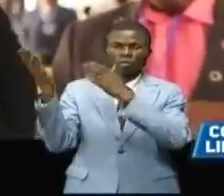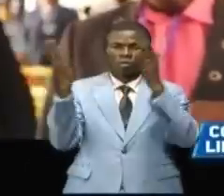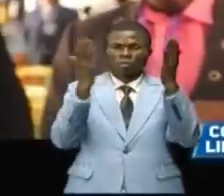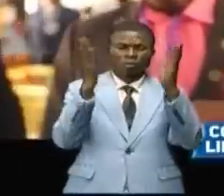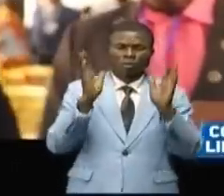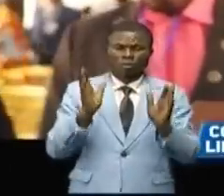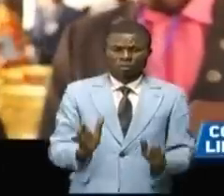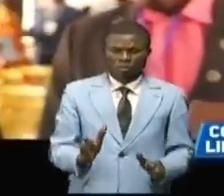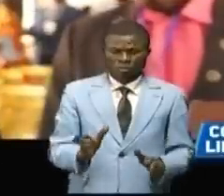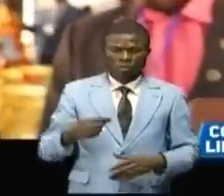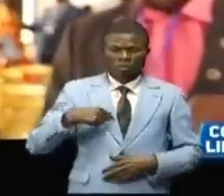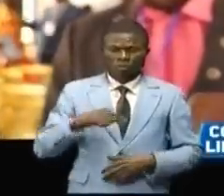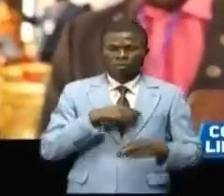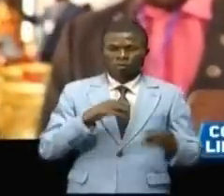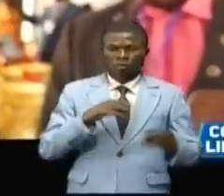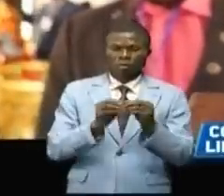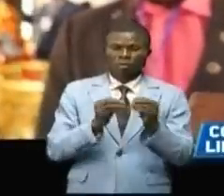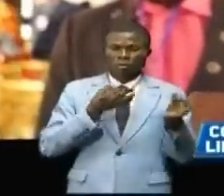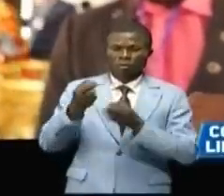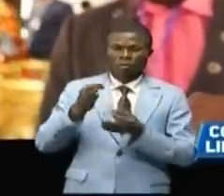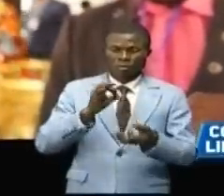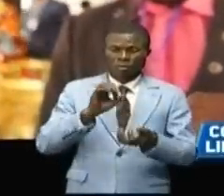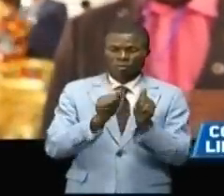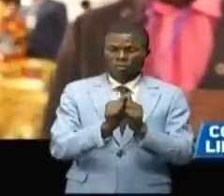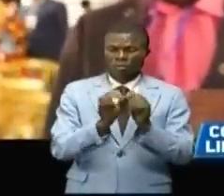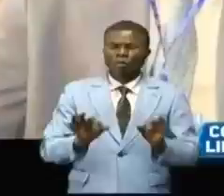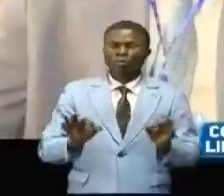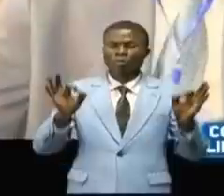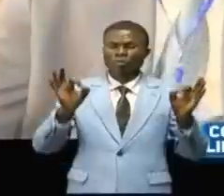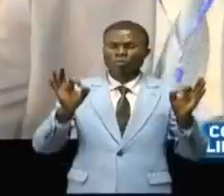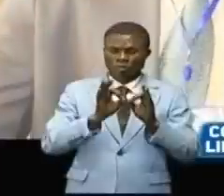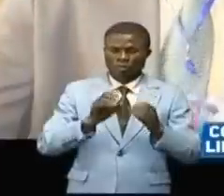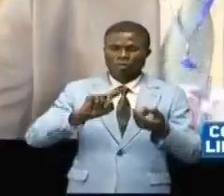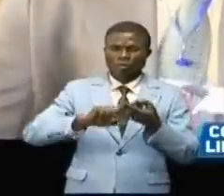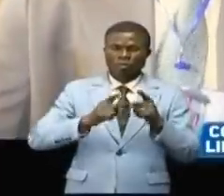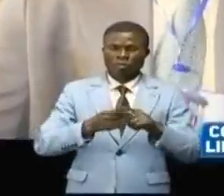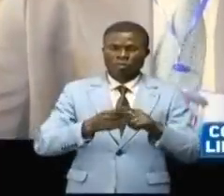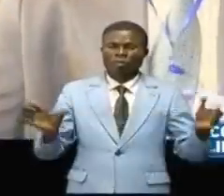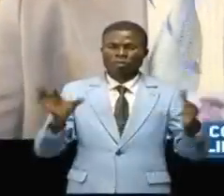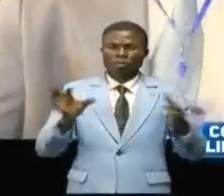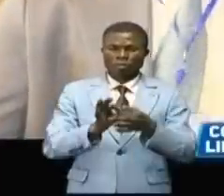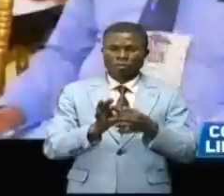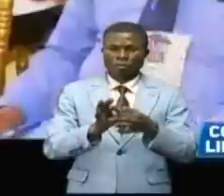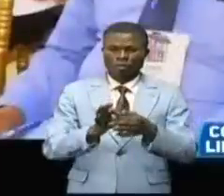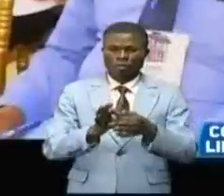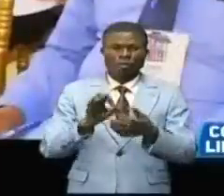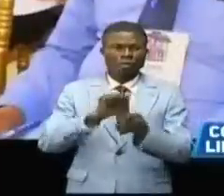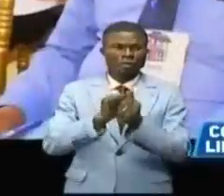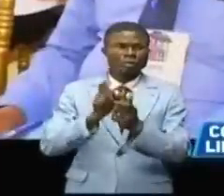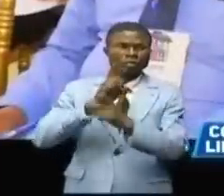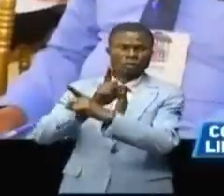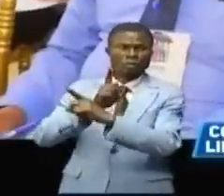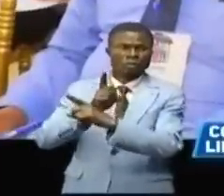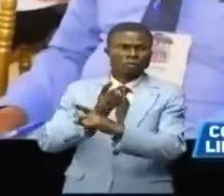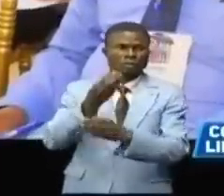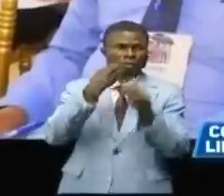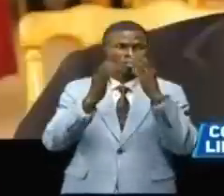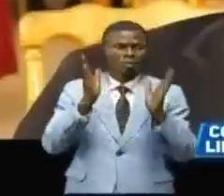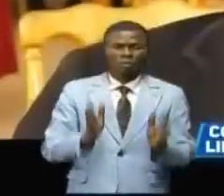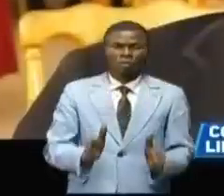et nous, définir des passerelles de collaboration des associations de protection des